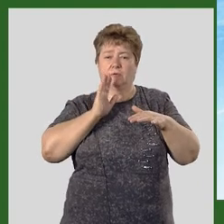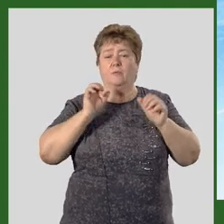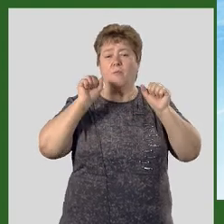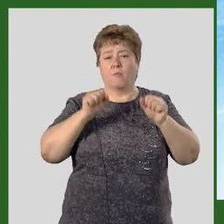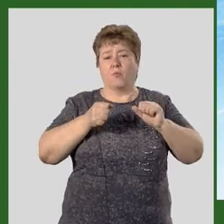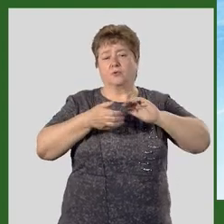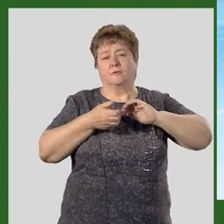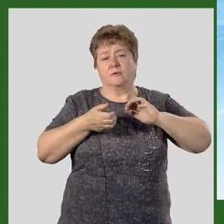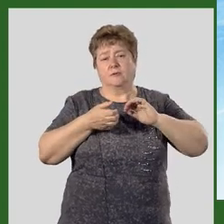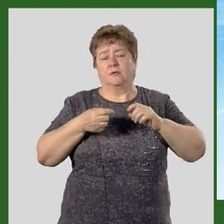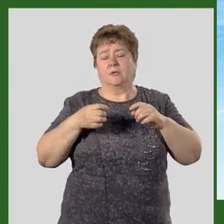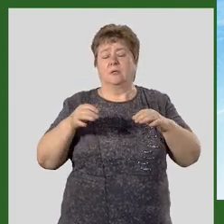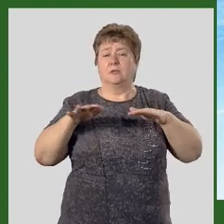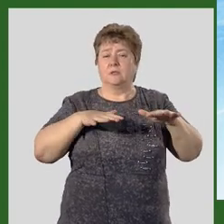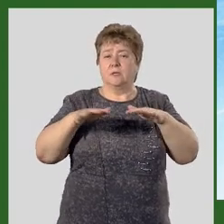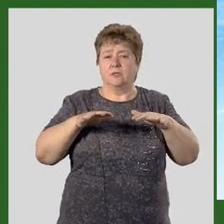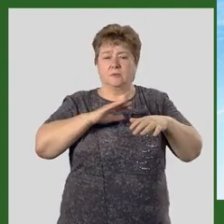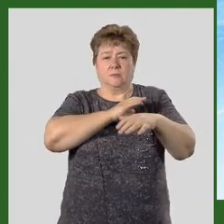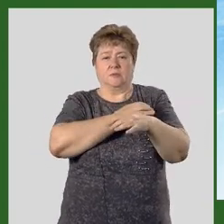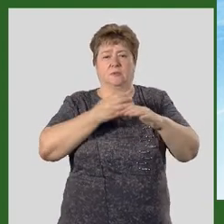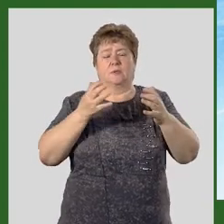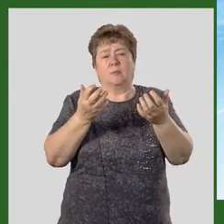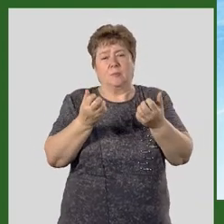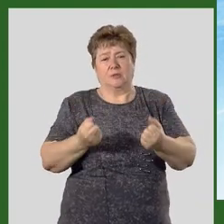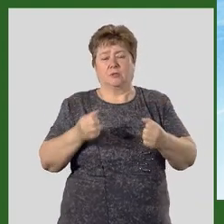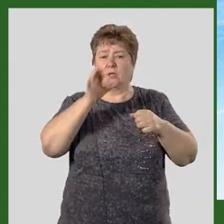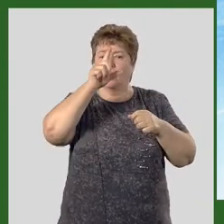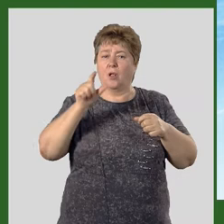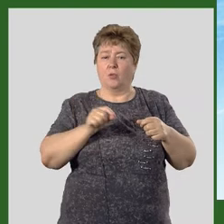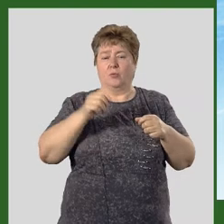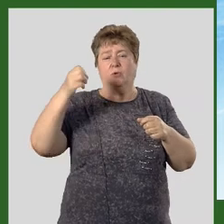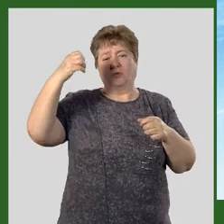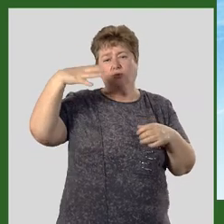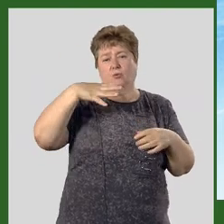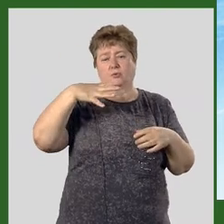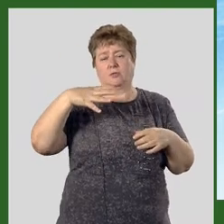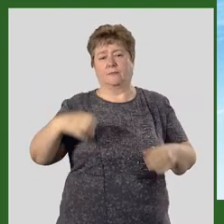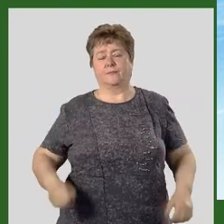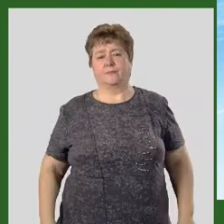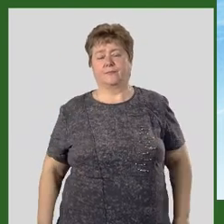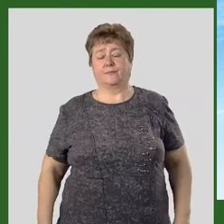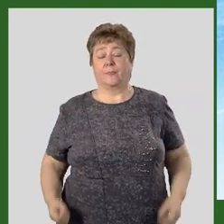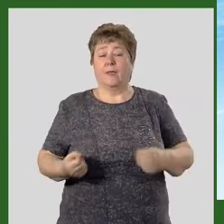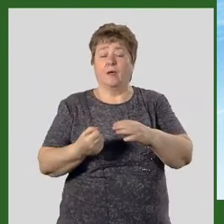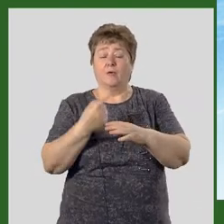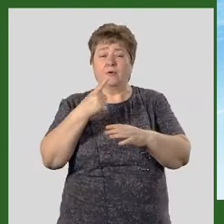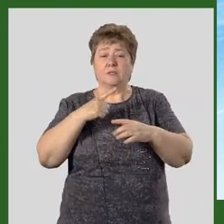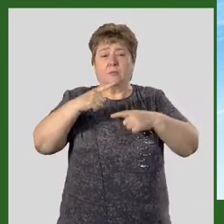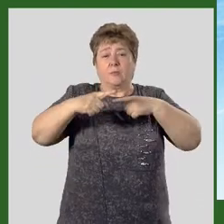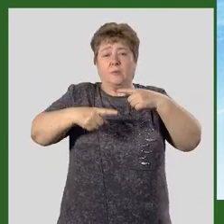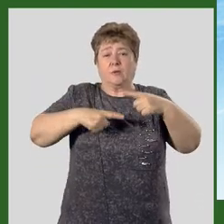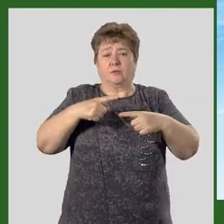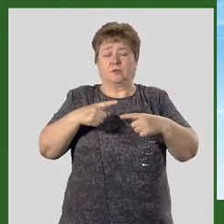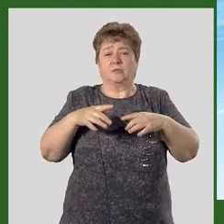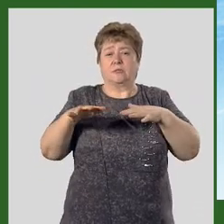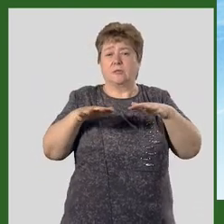Движение вод может вызвано и действием сил притяжения Луны и Солнца. Возникают